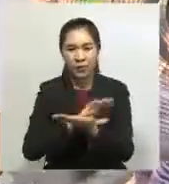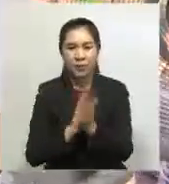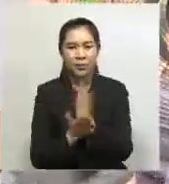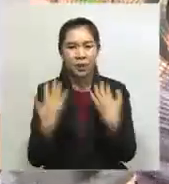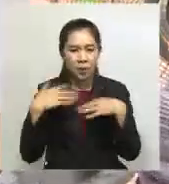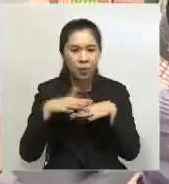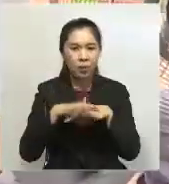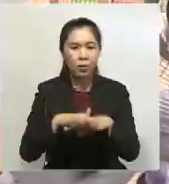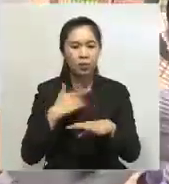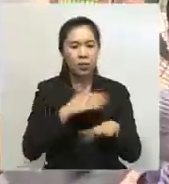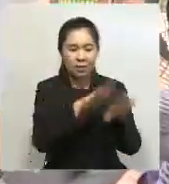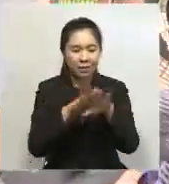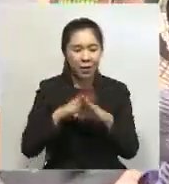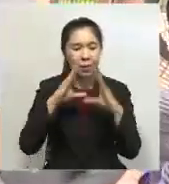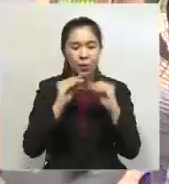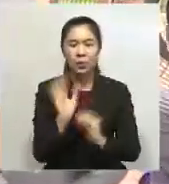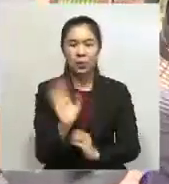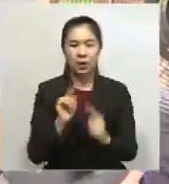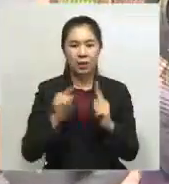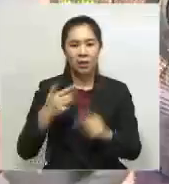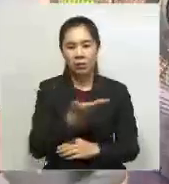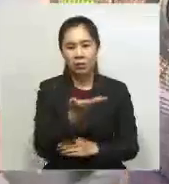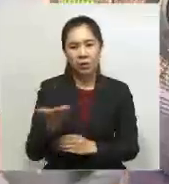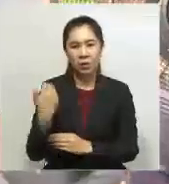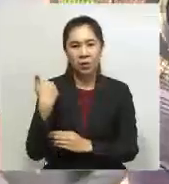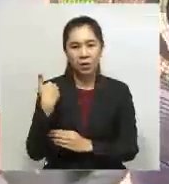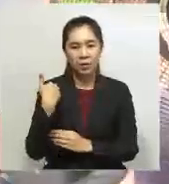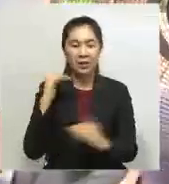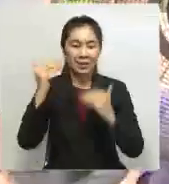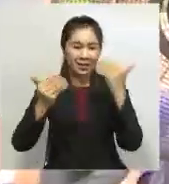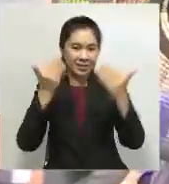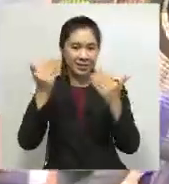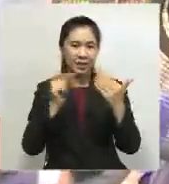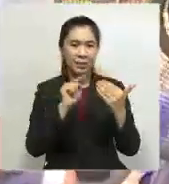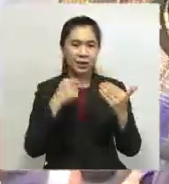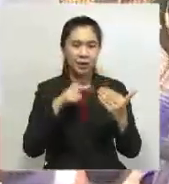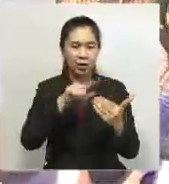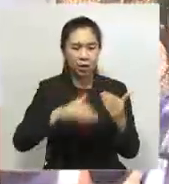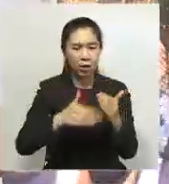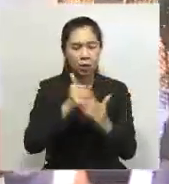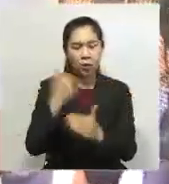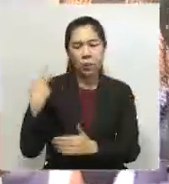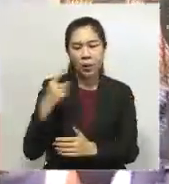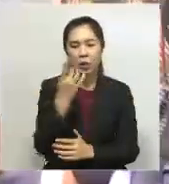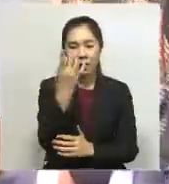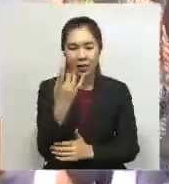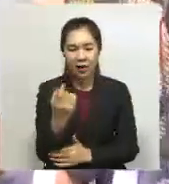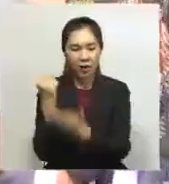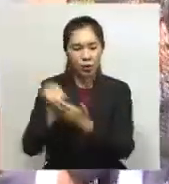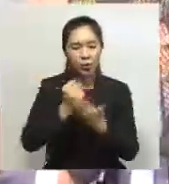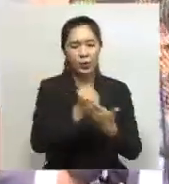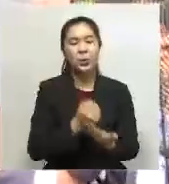การไม่ใช่เรียกคนมาประชุมอย่างเดียวไม่ใช่ทุกคนต้องไปตอบกิจกรรมหลักตรงนี้ว่าเออมันจะดีส่วนรวมยังไงแล้วใครมาเสริมยัง